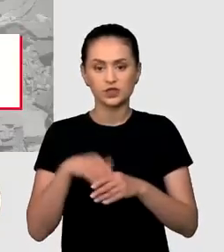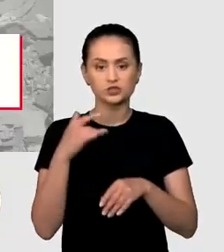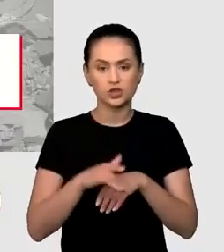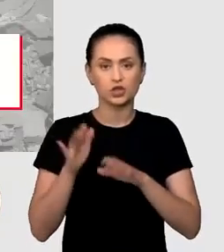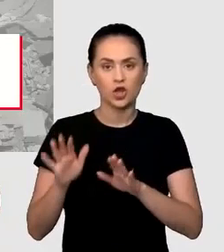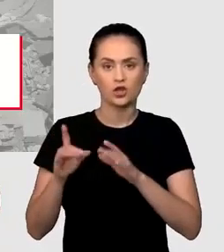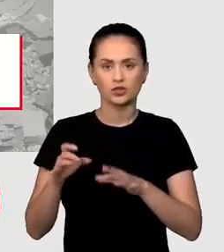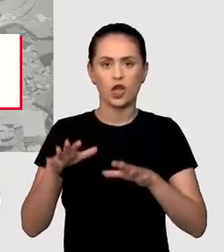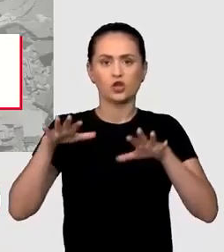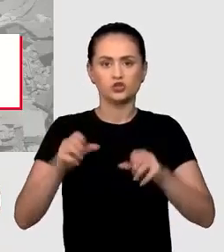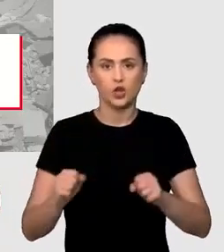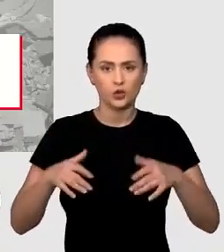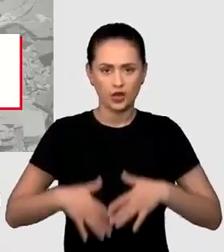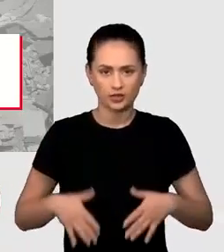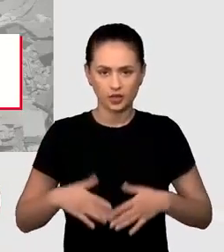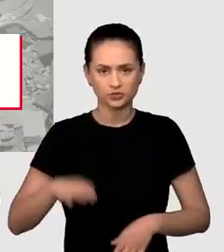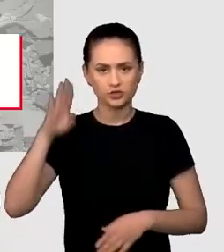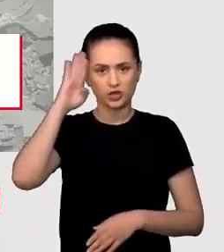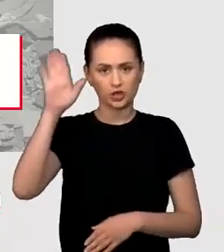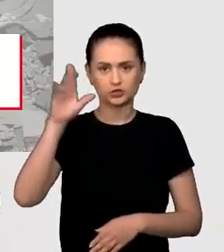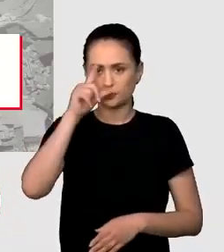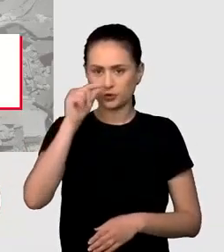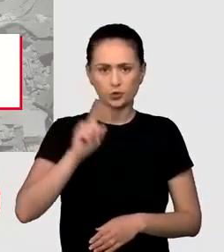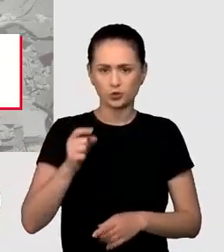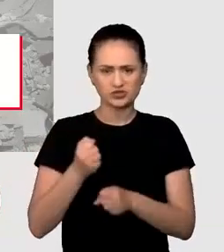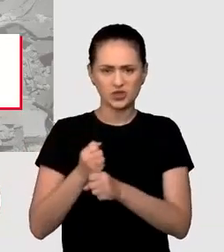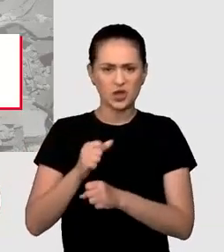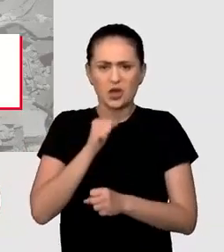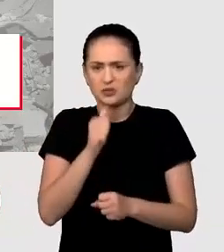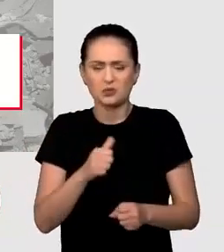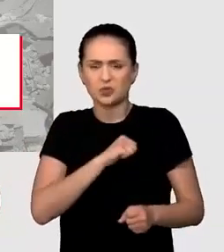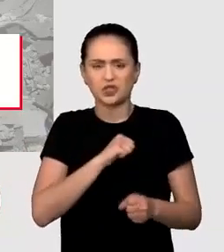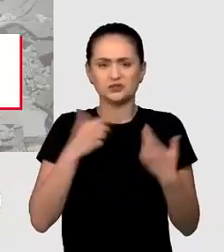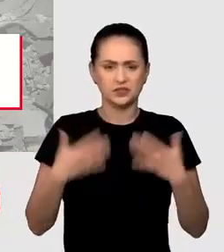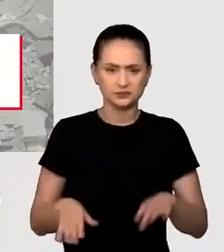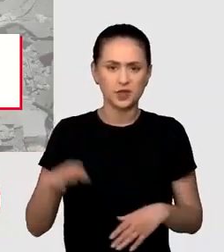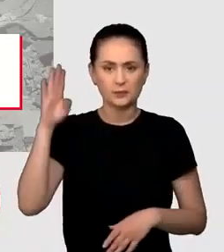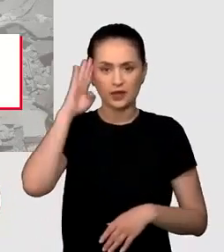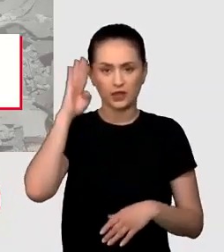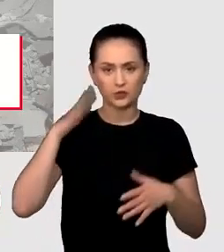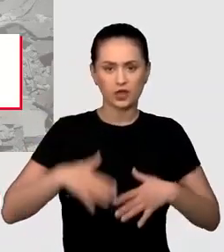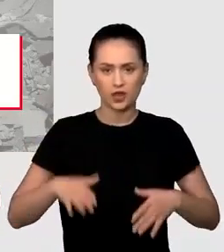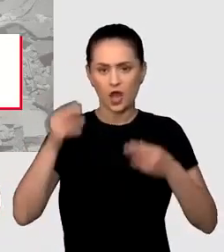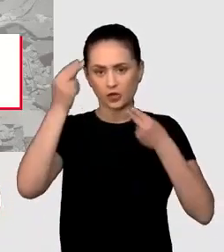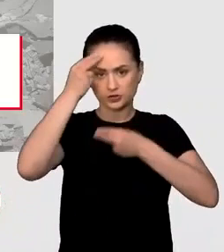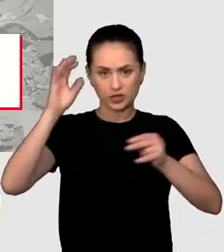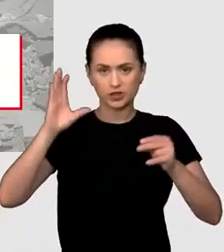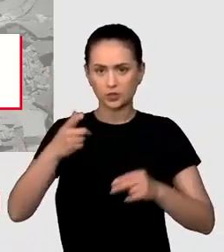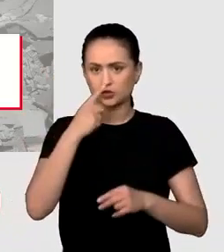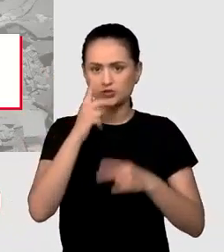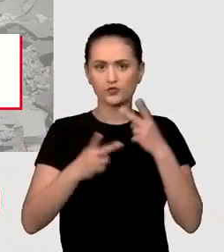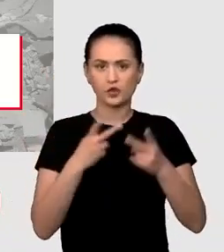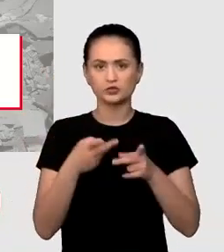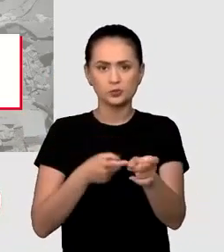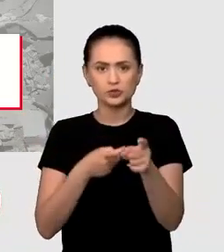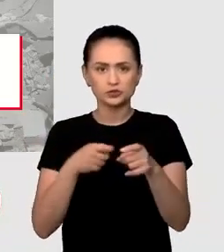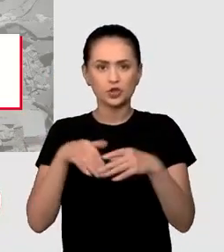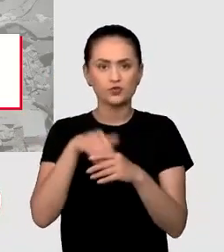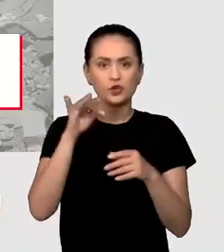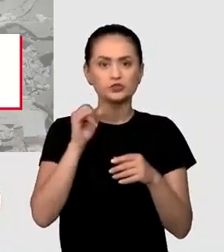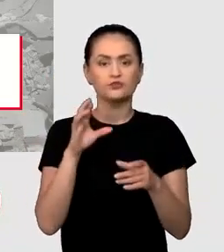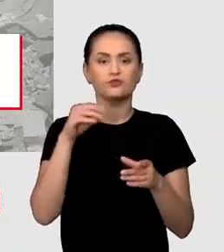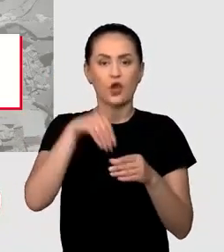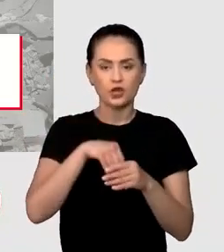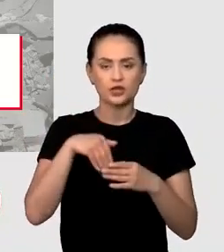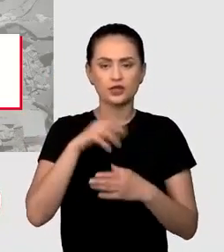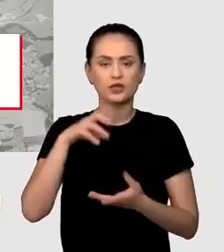În încercarea lor de a cuceri Ucraina, soldații lui Putin nu țin cont de nimeni și de nimic. Armata ucraineană a anunțat că rușii au folosit muniție cu